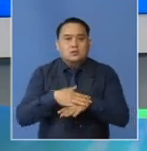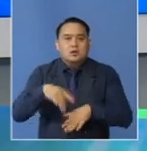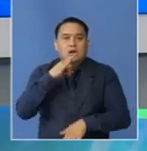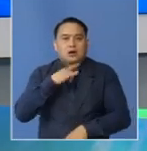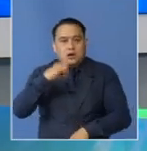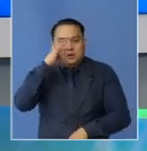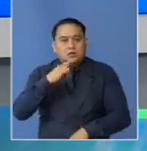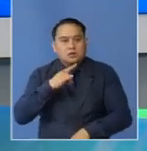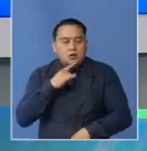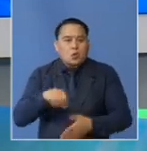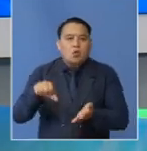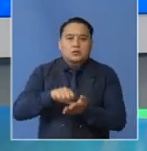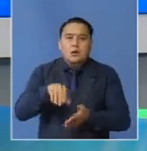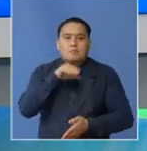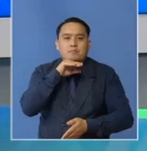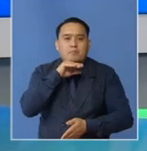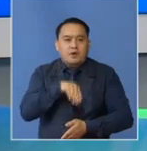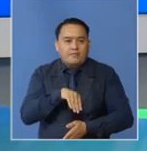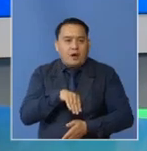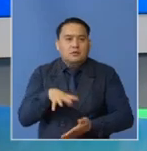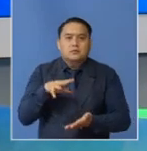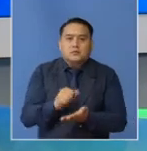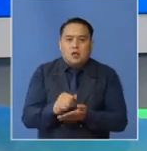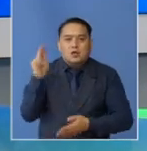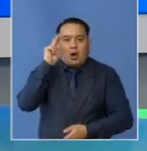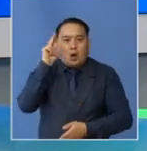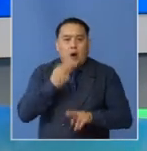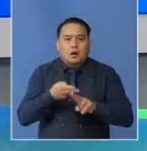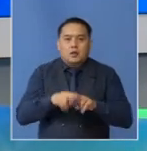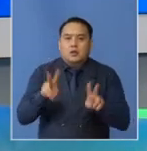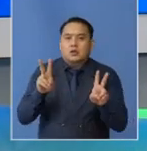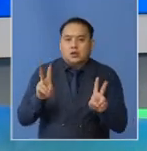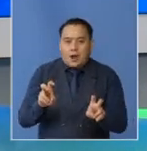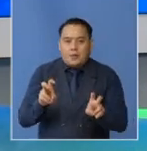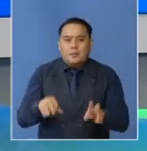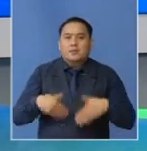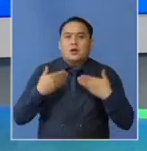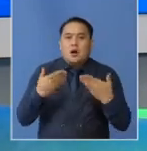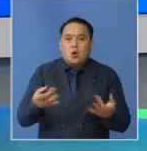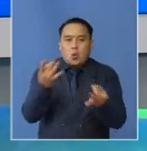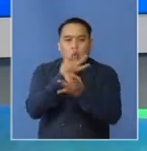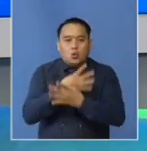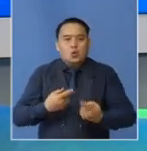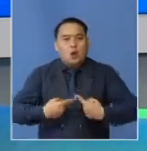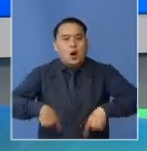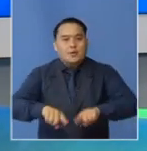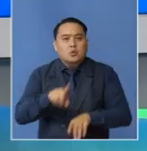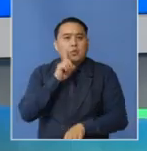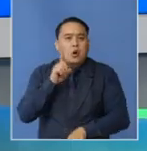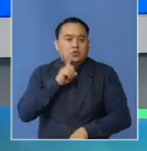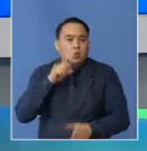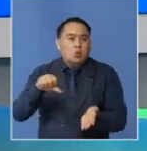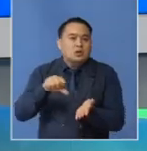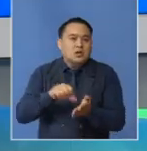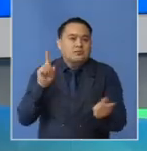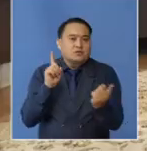В нем приняли участие профессоры, занимающиеся изучением данной темы, а также представители этнокультурных объединений и